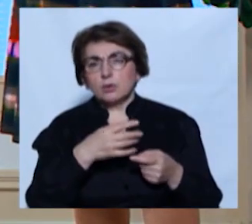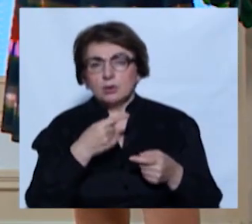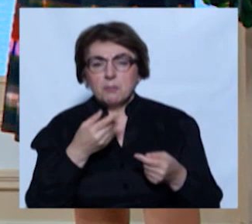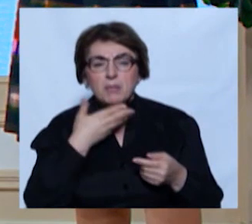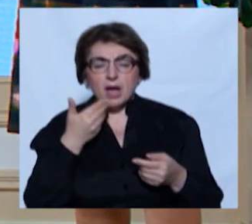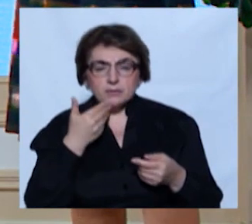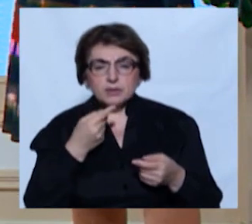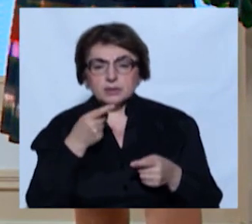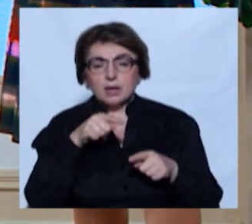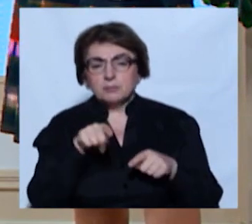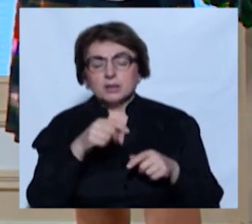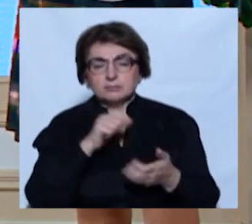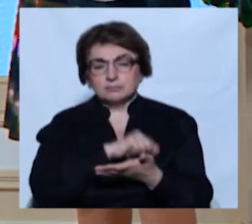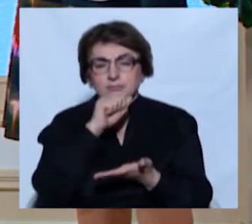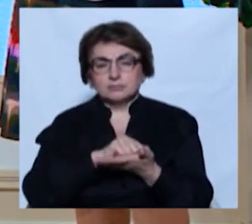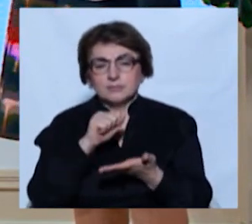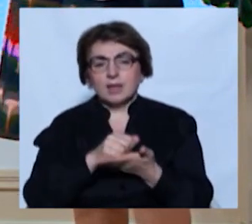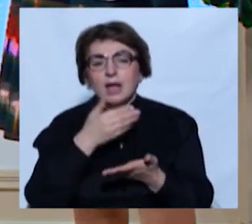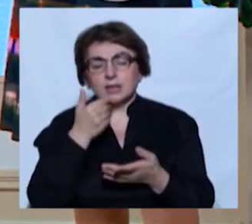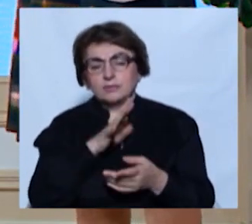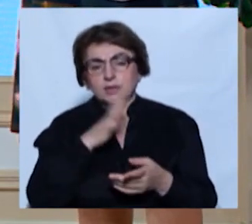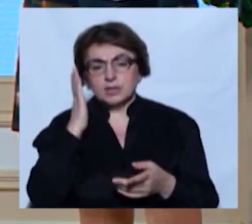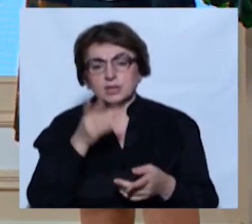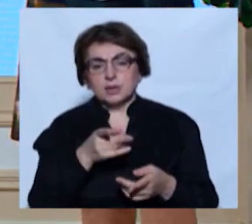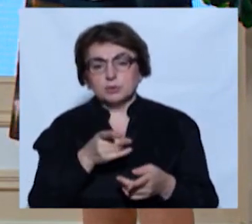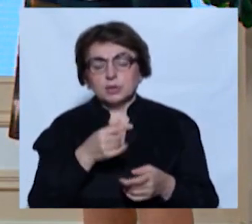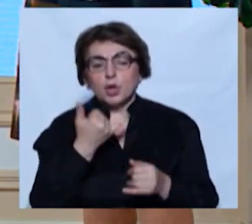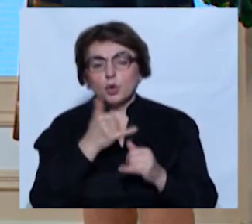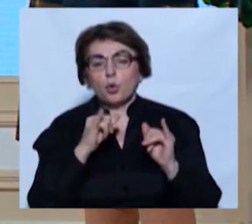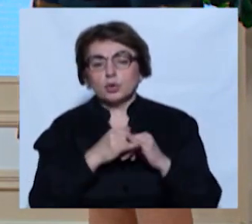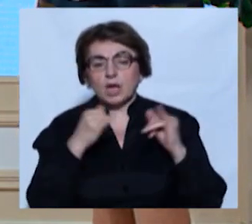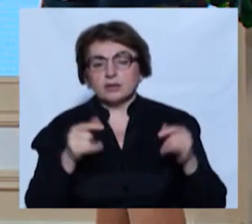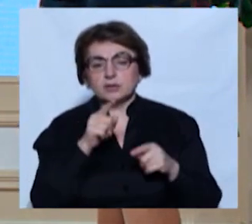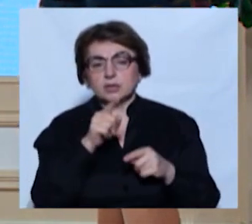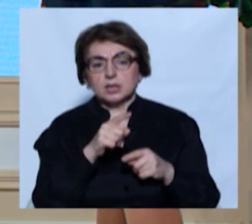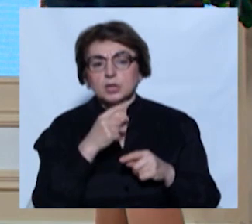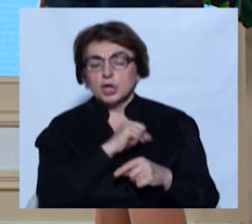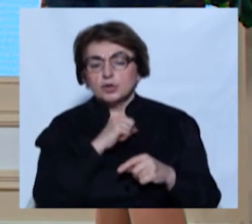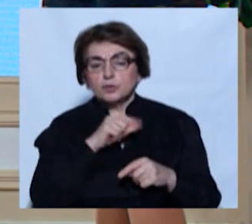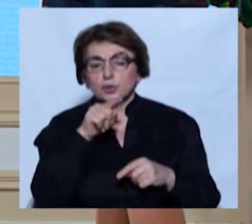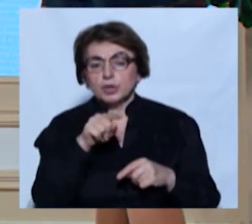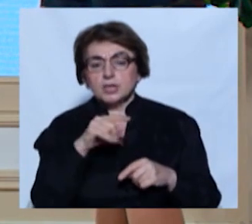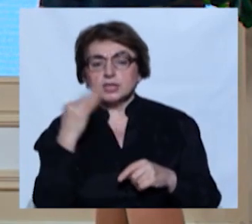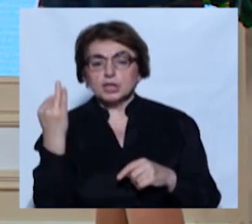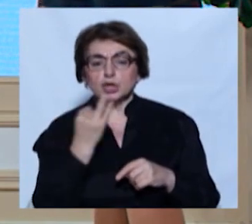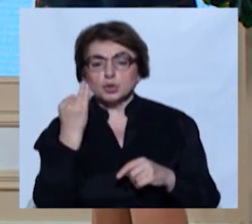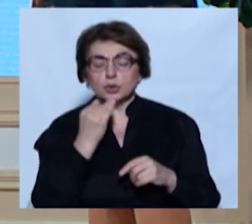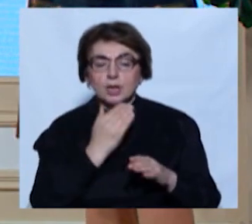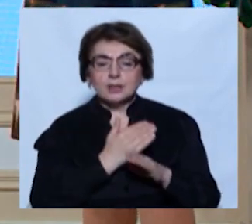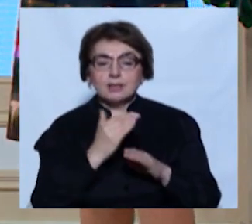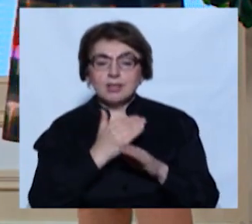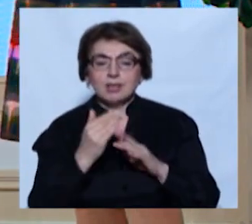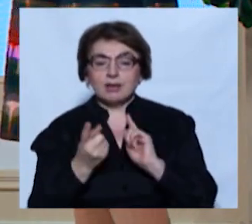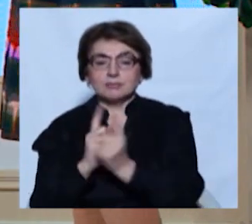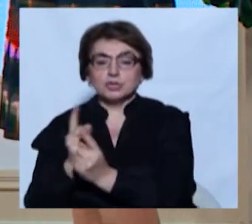დანახარჯებთან იქნებოდა მათი ლოგოების დაბეჭდა და ხედავთ კიდევაც ეკრანზე, როგორ განვითარდა თვითონ ლოგოს ისტორია ეტაპობრივად, როგორ